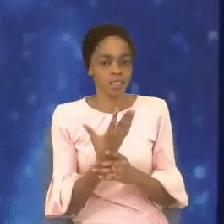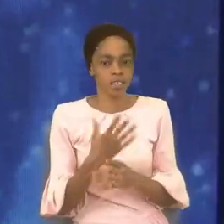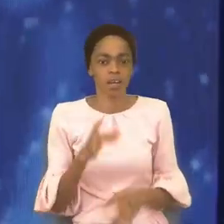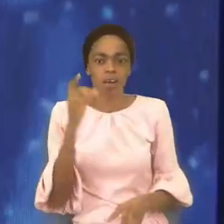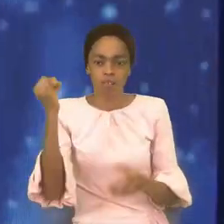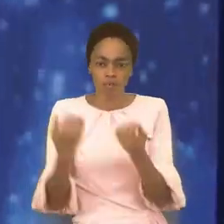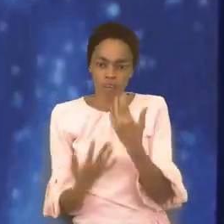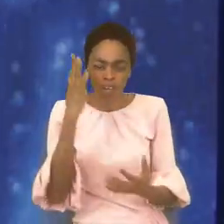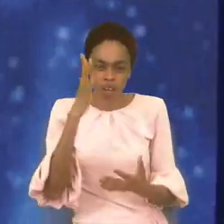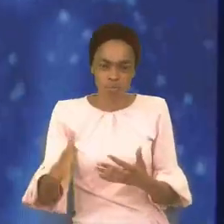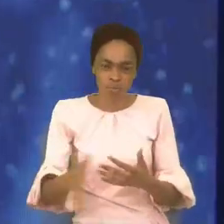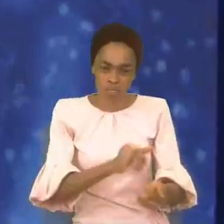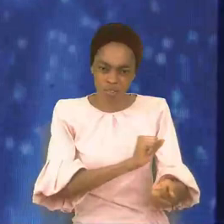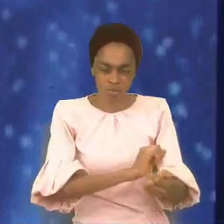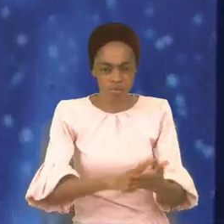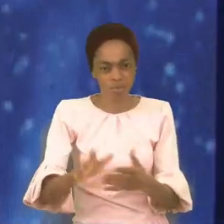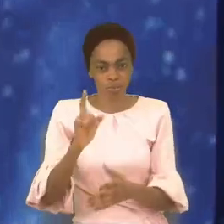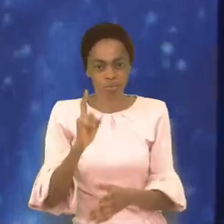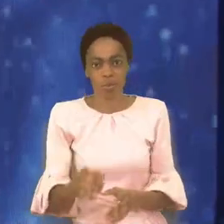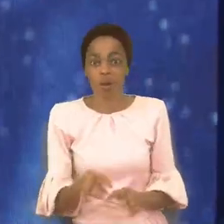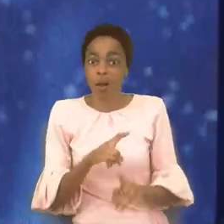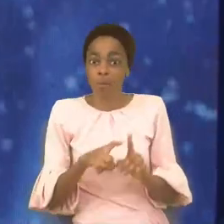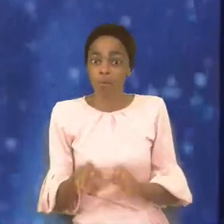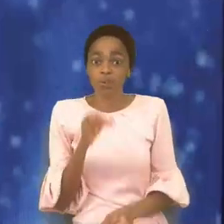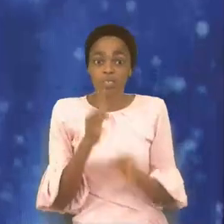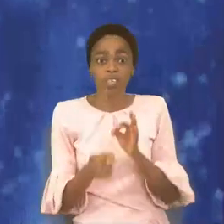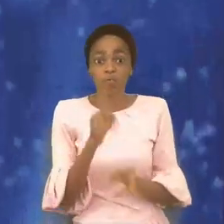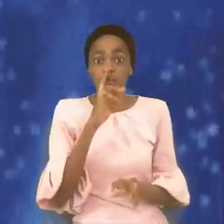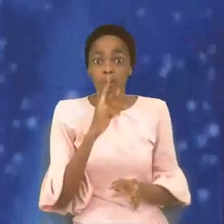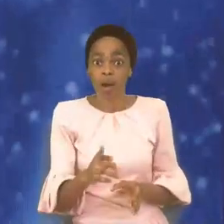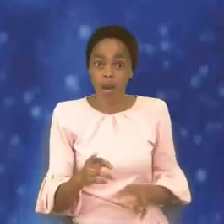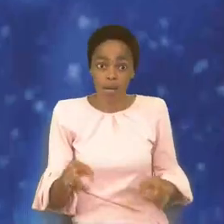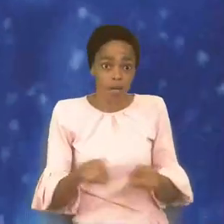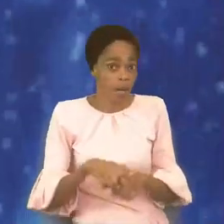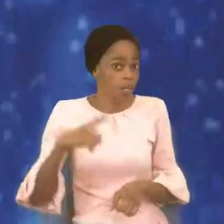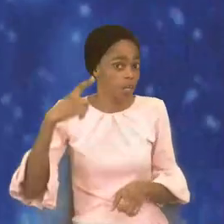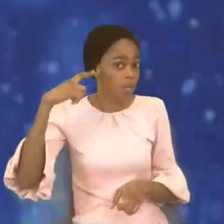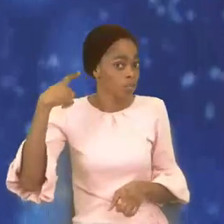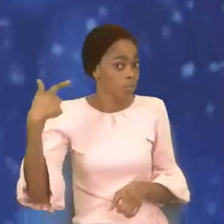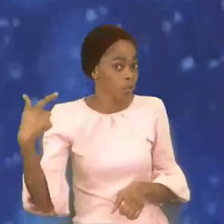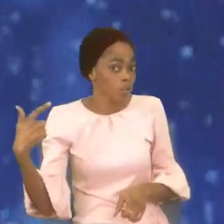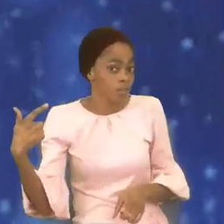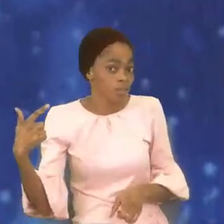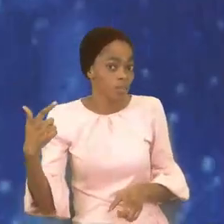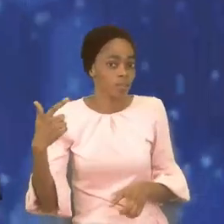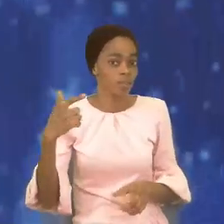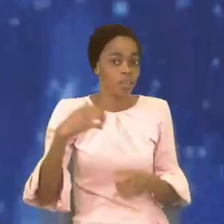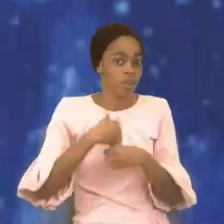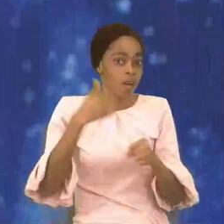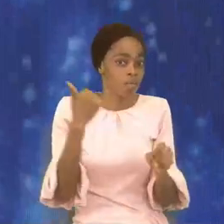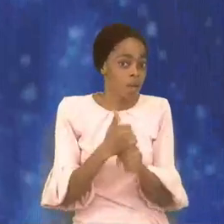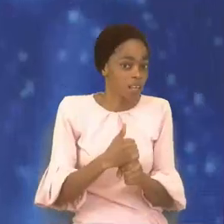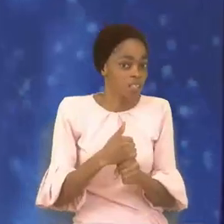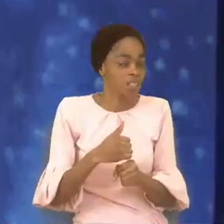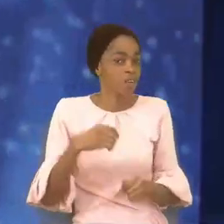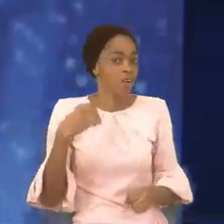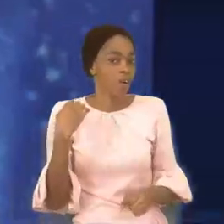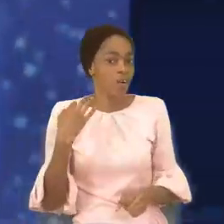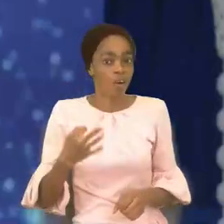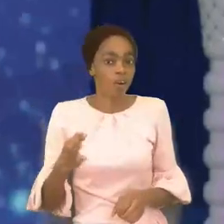Mais si tu es constitué d'or, d'argent, de bronze, si tu